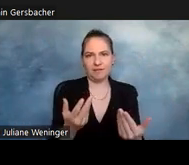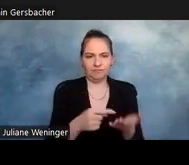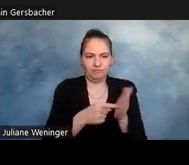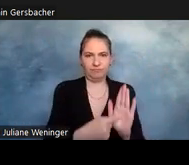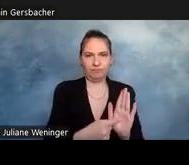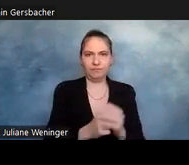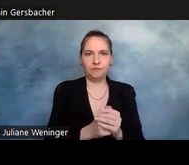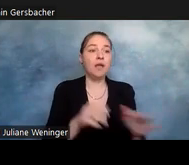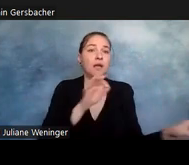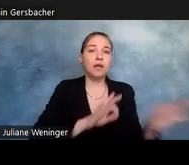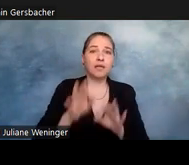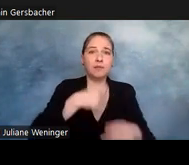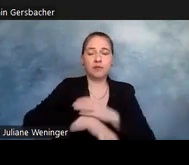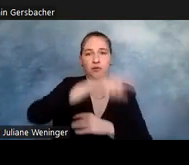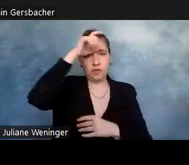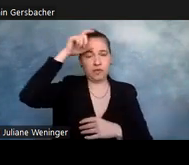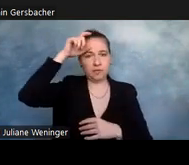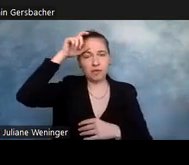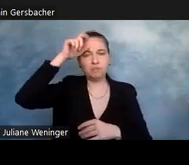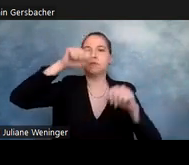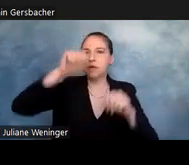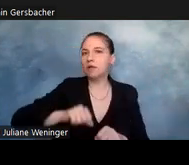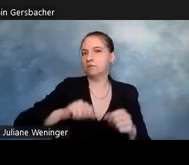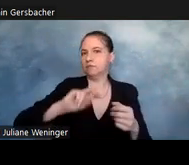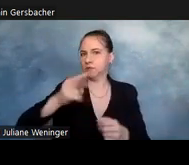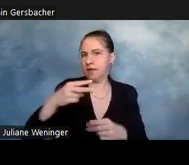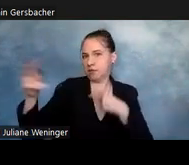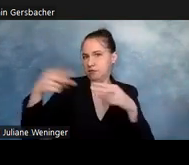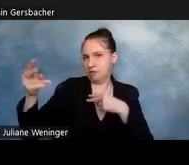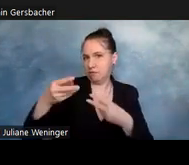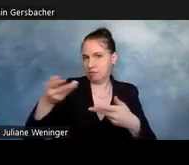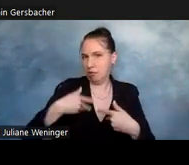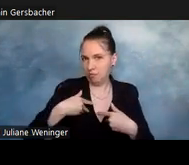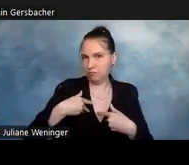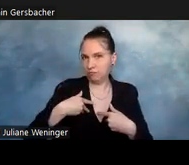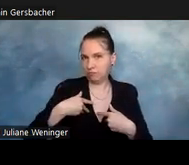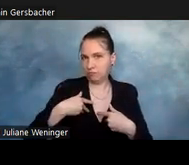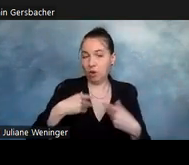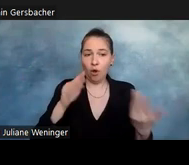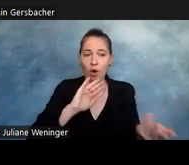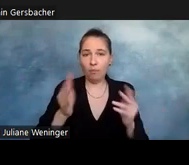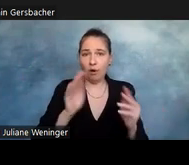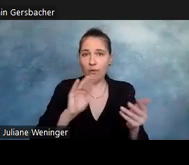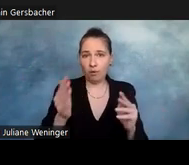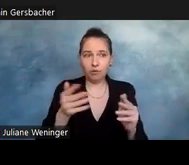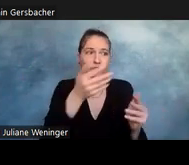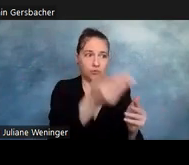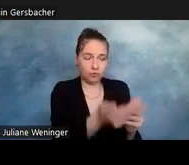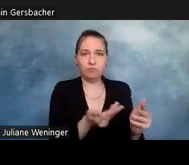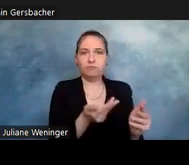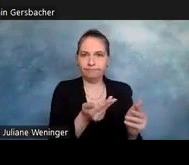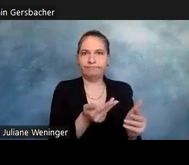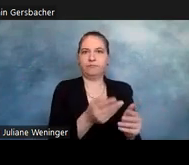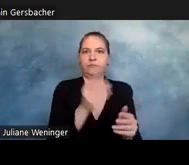von Experten noch ein zweites Feedback abzuholen, ob man sich auch auf den Ebenen, die man jetzt nicht einfach testen kann, in die richtige Richtung